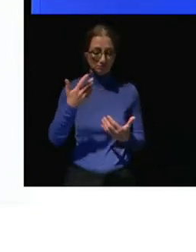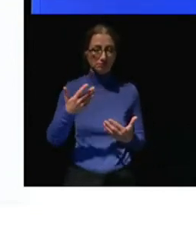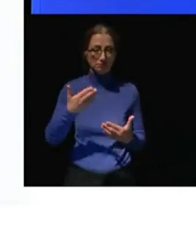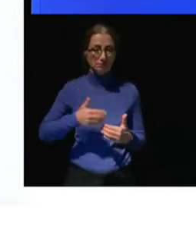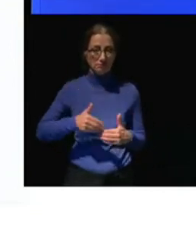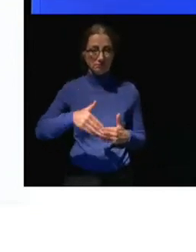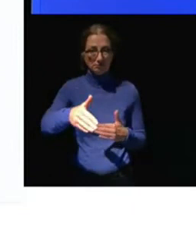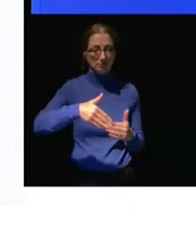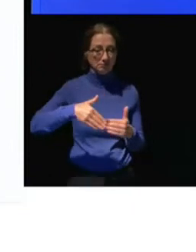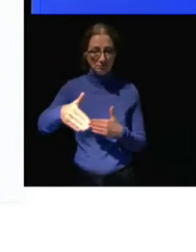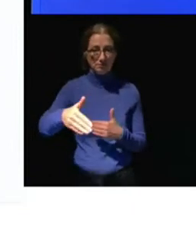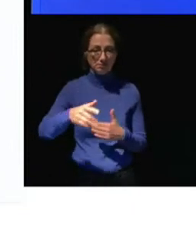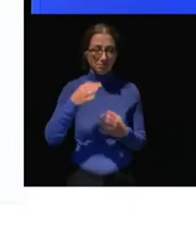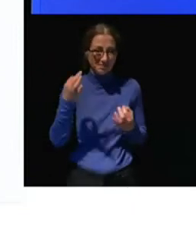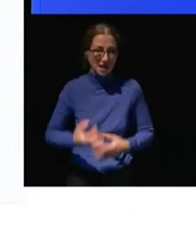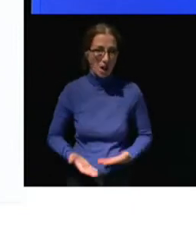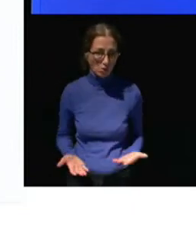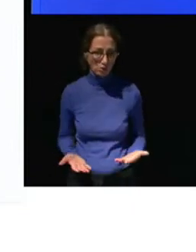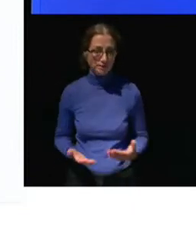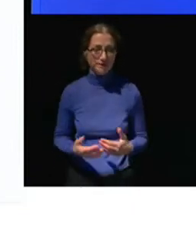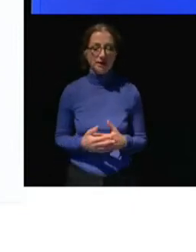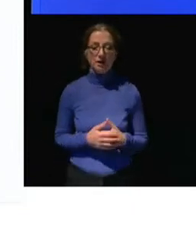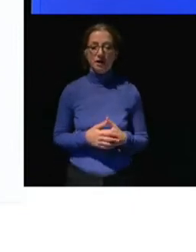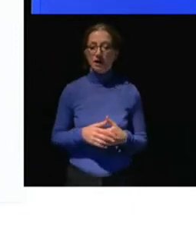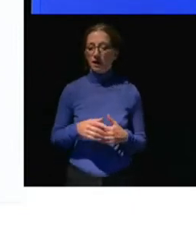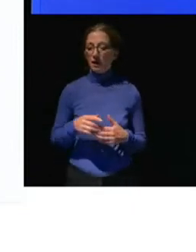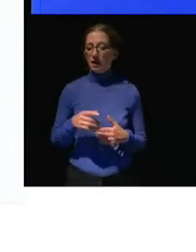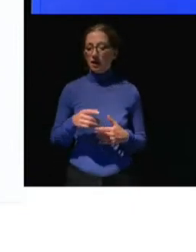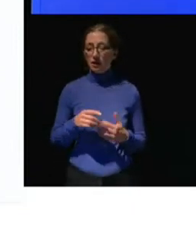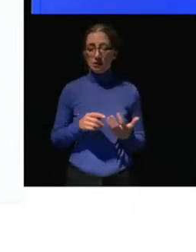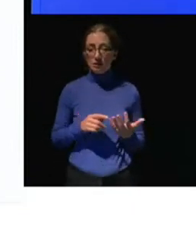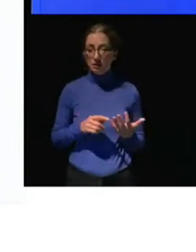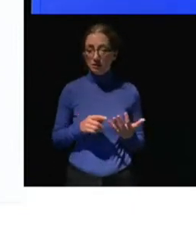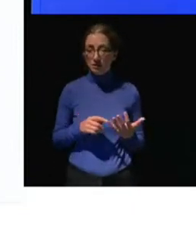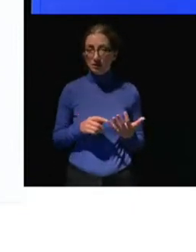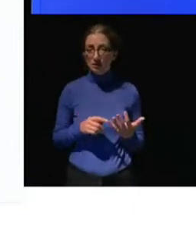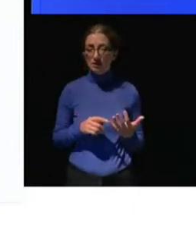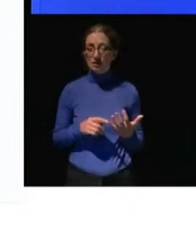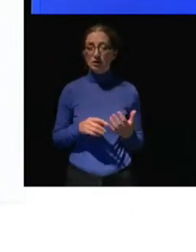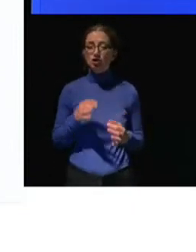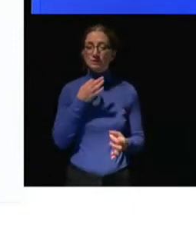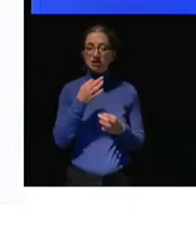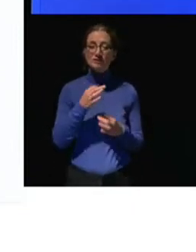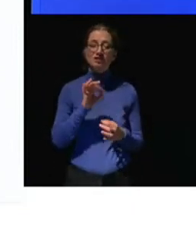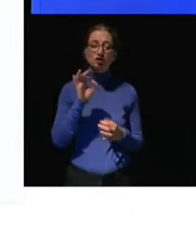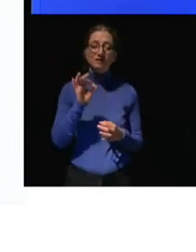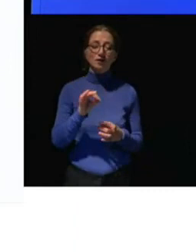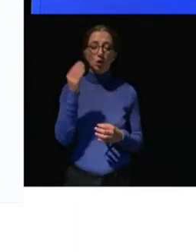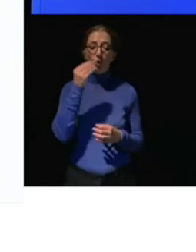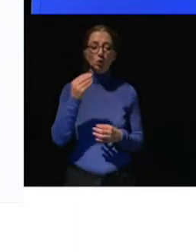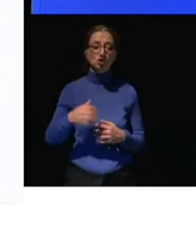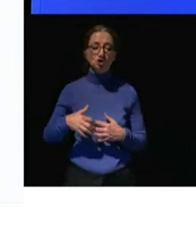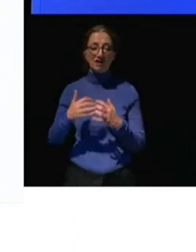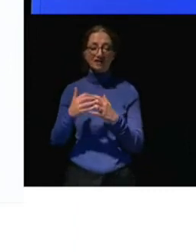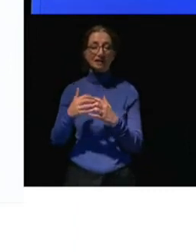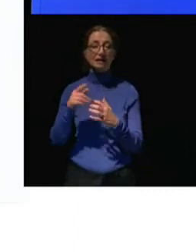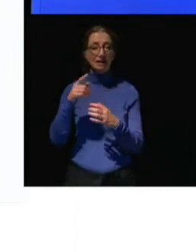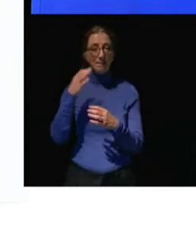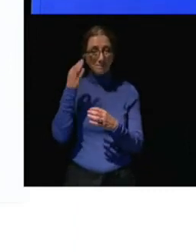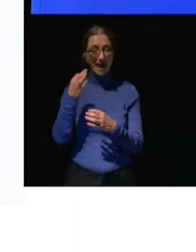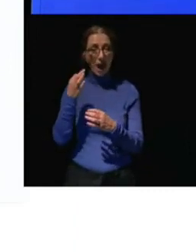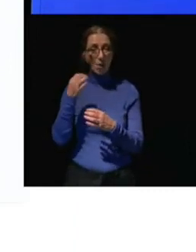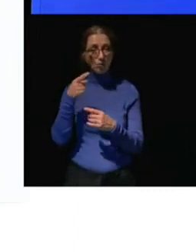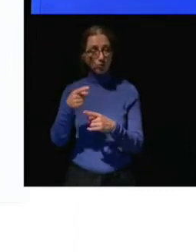fünftens, soll es eine Versicherung in erwerbslosen Zeiten spezifisch für Kunstschaffende geben? Oder sollen